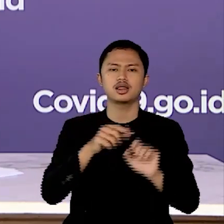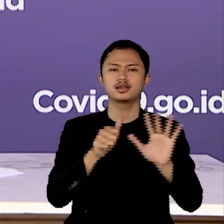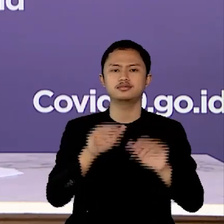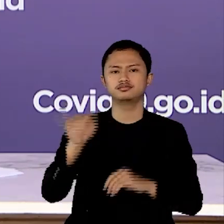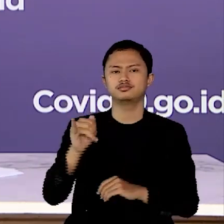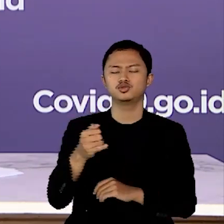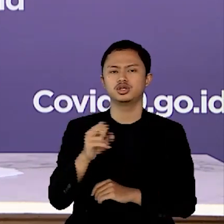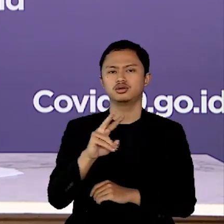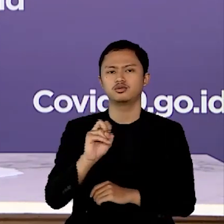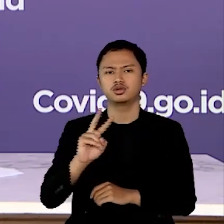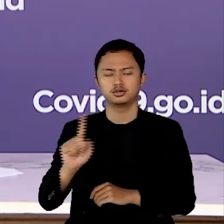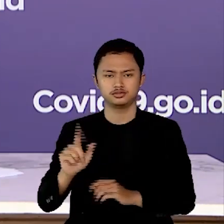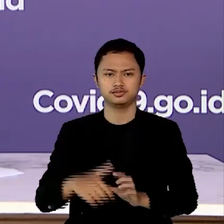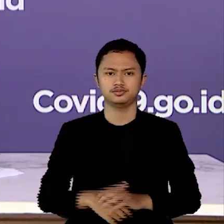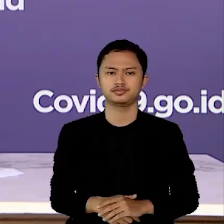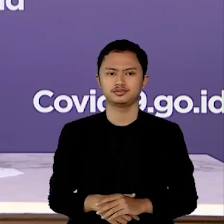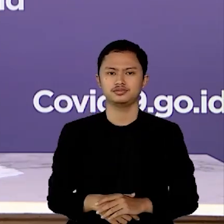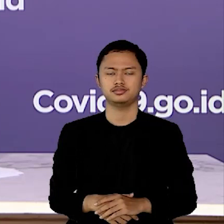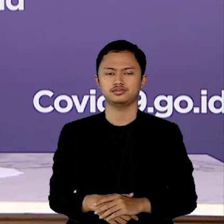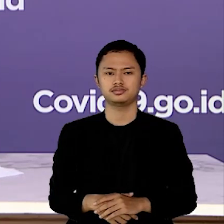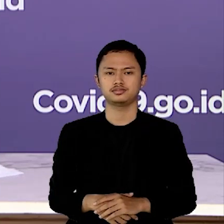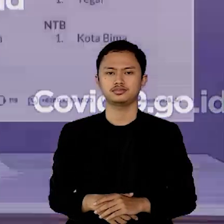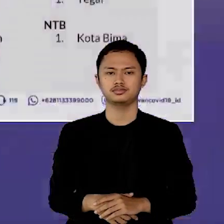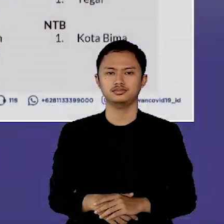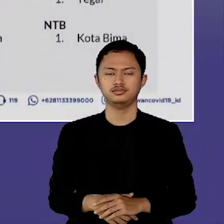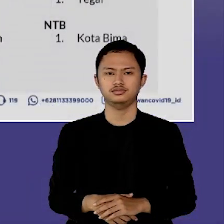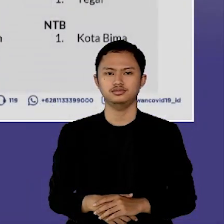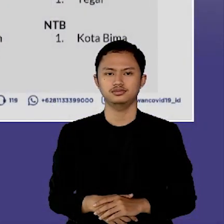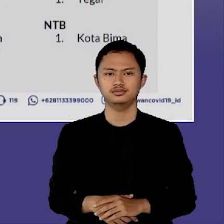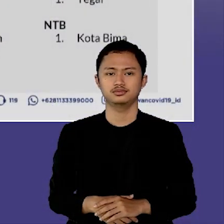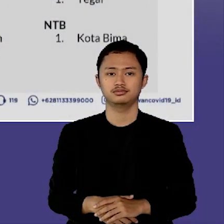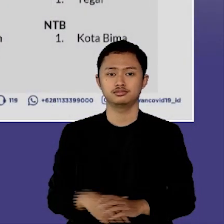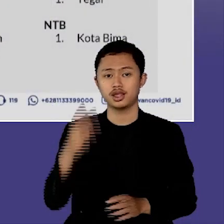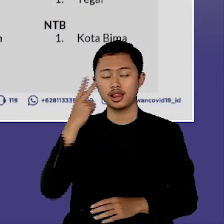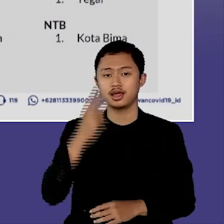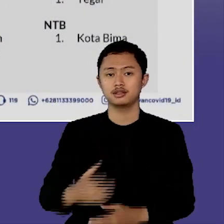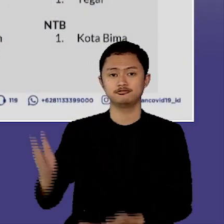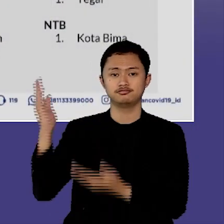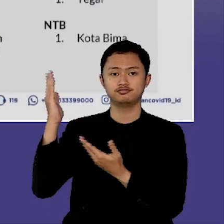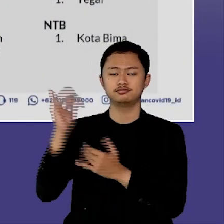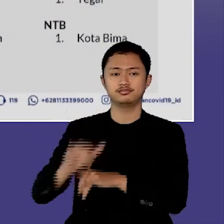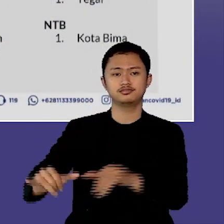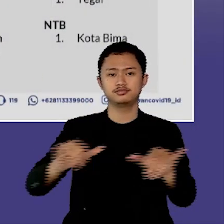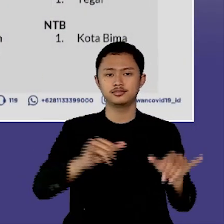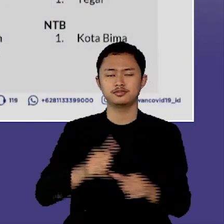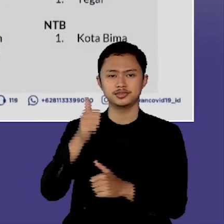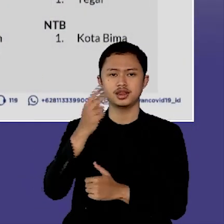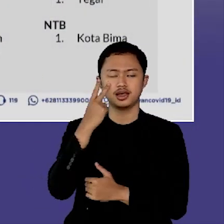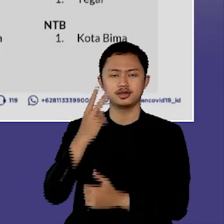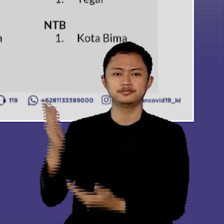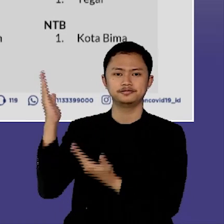6 Jun 2012 satu bisa sama-sama kita lihat pada ilustrasi bahwa